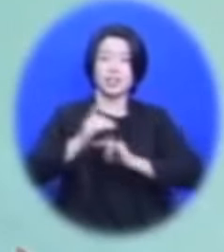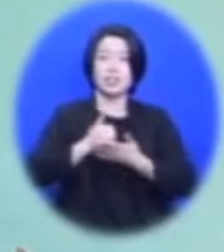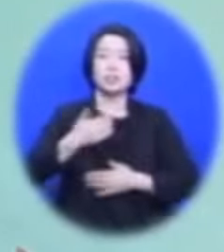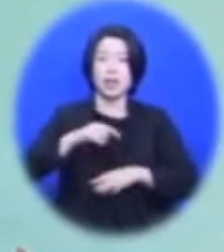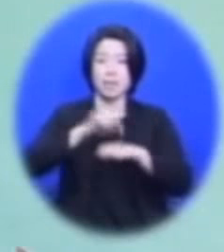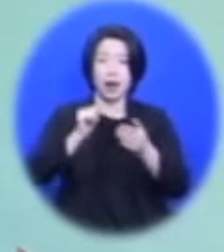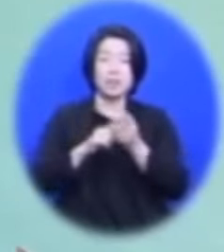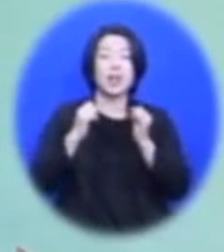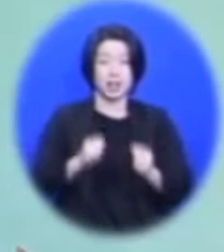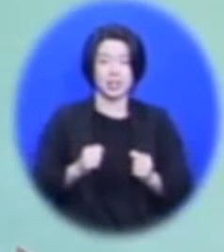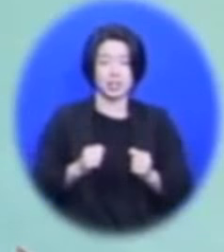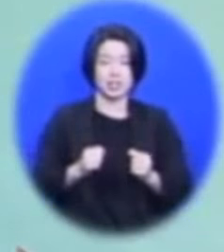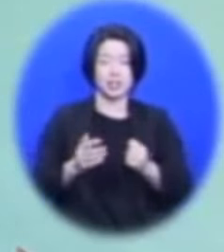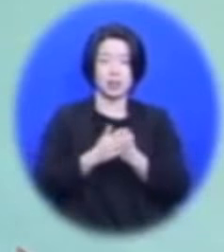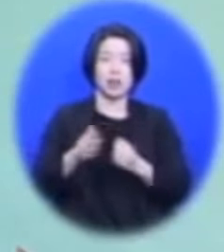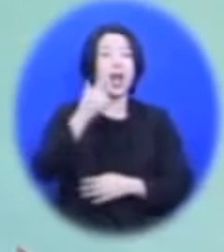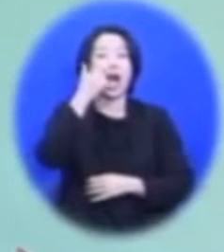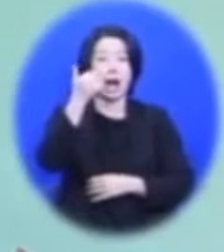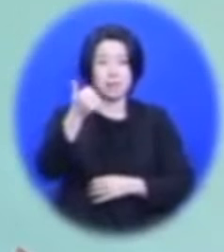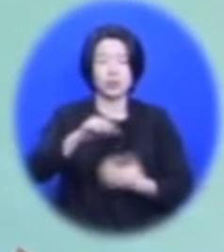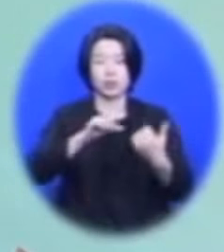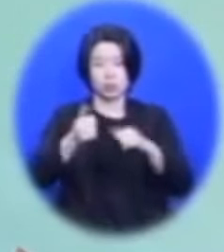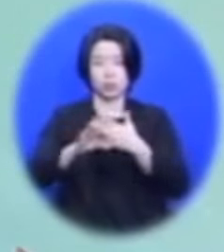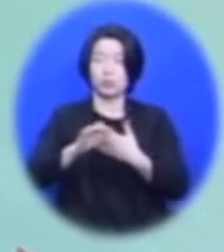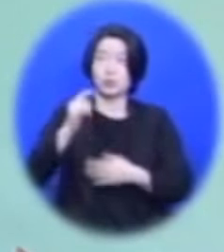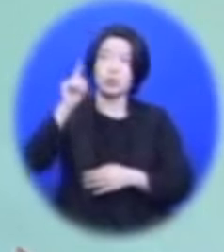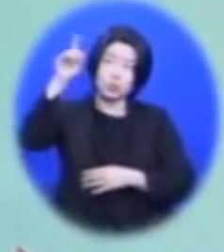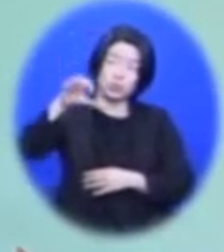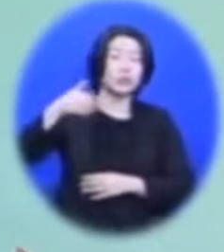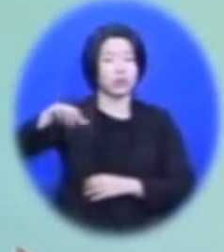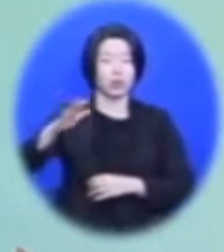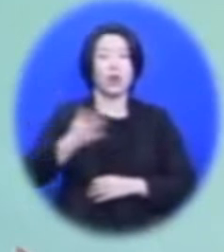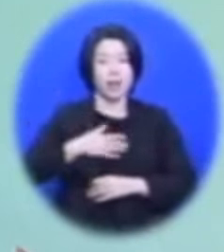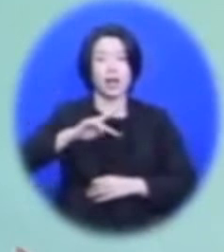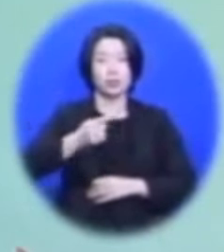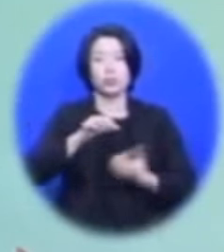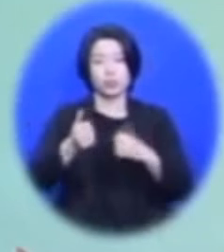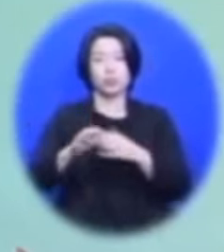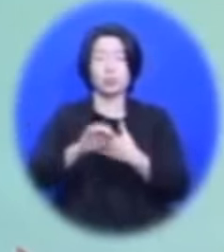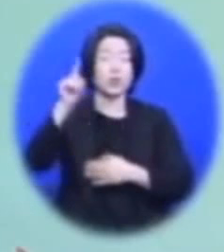계시니까 아빠도 죽으면 천국에 가고 나도 죽으면 천국에 갈 거라.